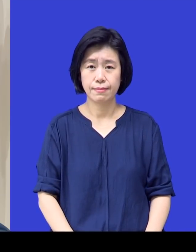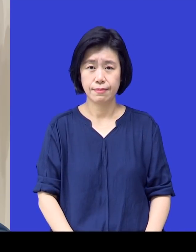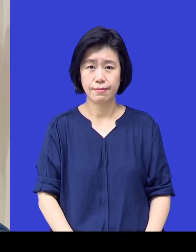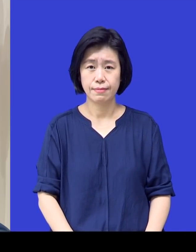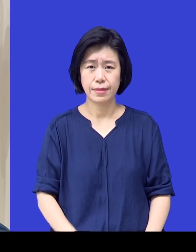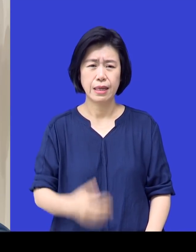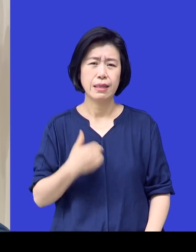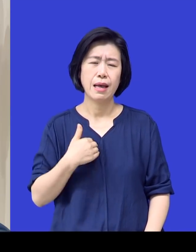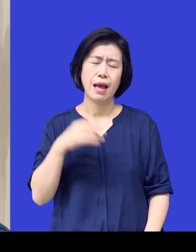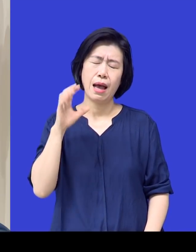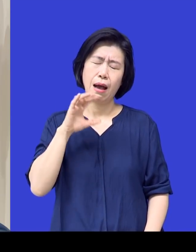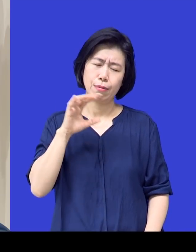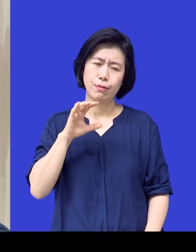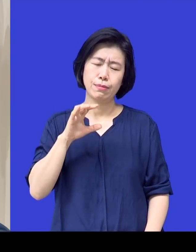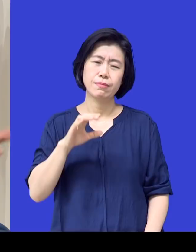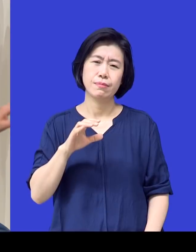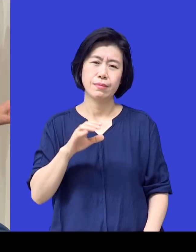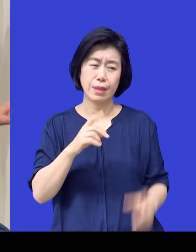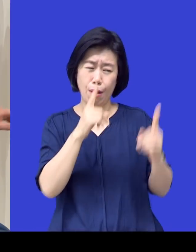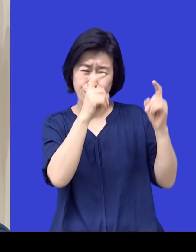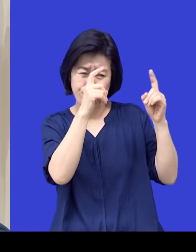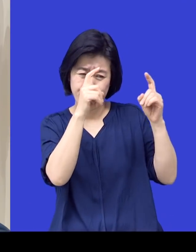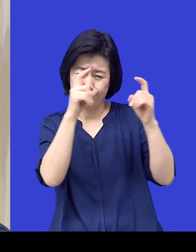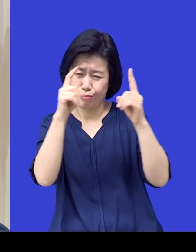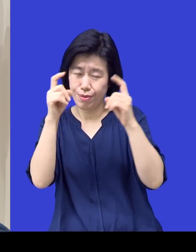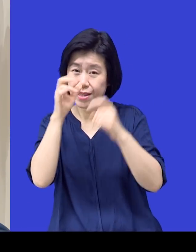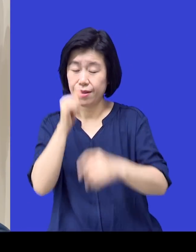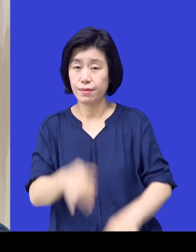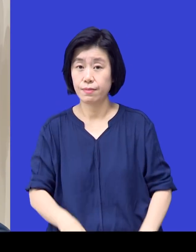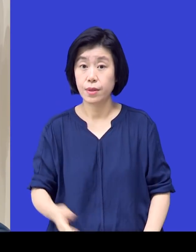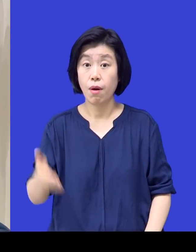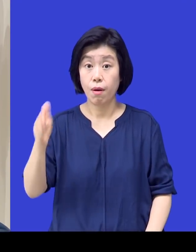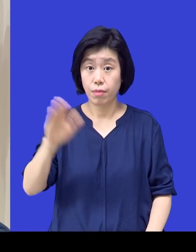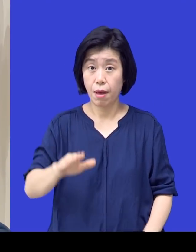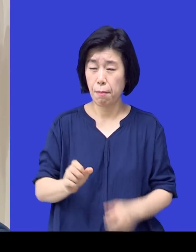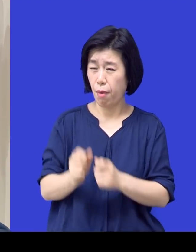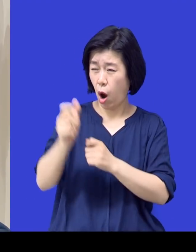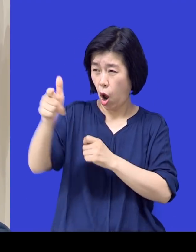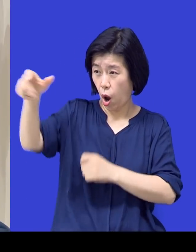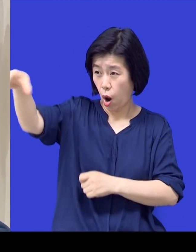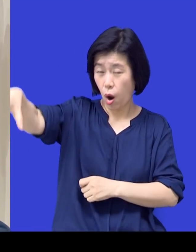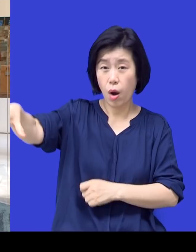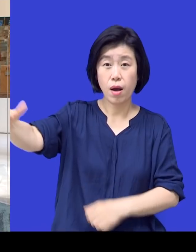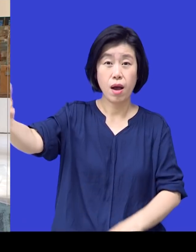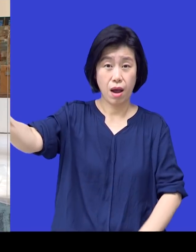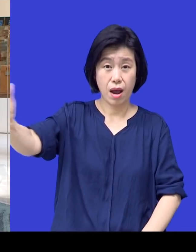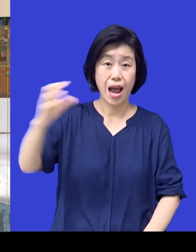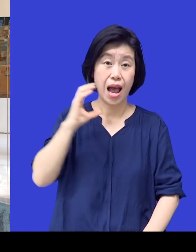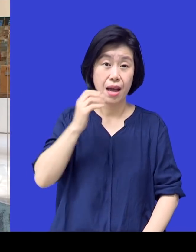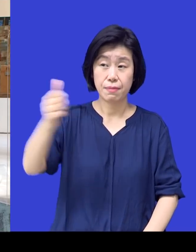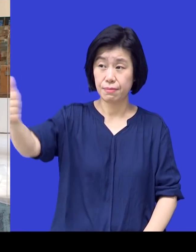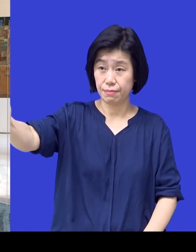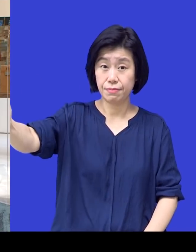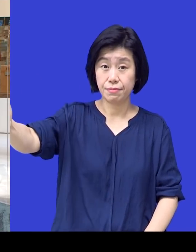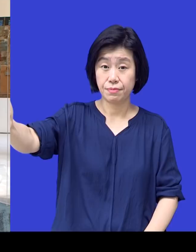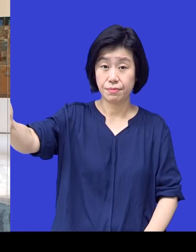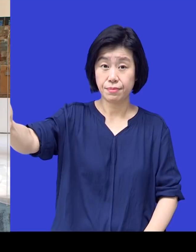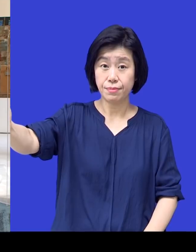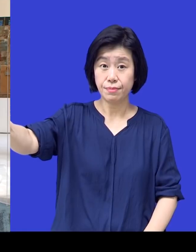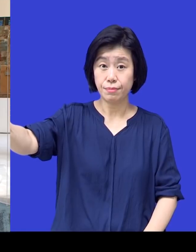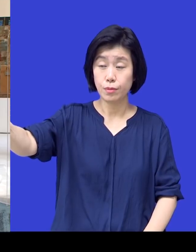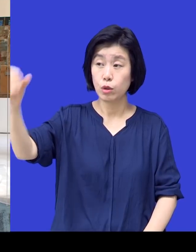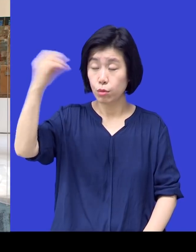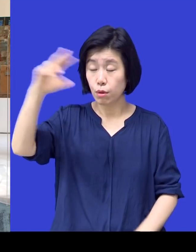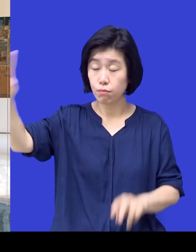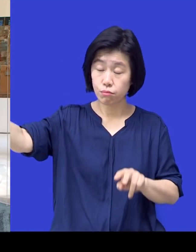저와의 행동이었어요. 네. 그러다가 저쪽 멀리 있는 애가 안 보고 그냥 의식을 못하고 카메라 쪽을 이렇게